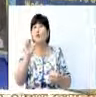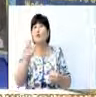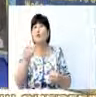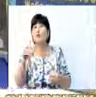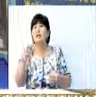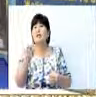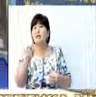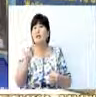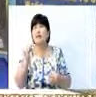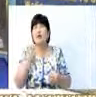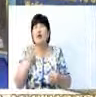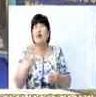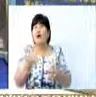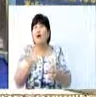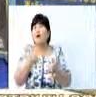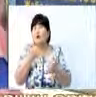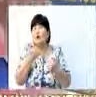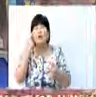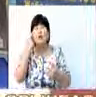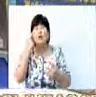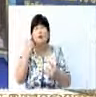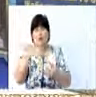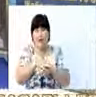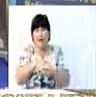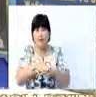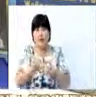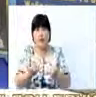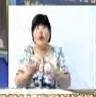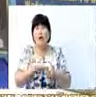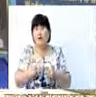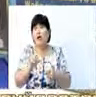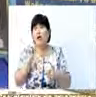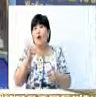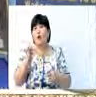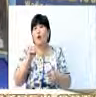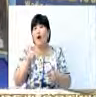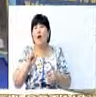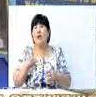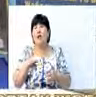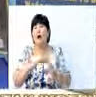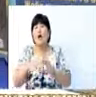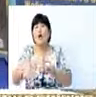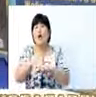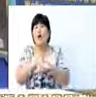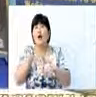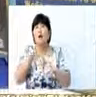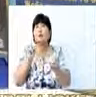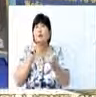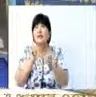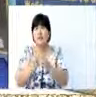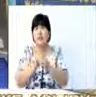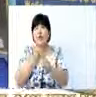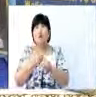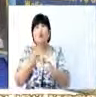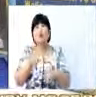жеңілдіктерін көре алмайтын халық жақсы түсініп отыр. Міне бүгінде Ақсуат ауылдық округінің халқымен біз кездестік.